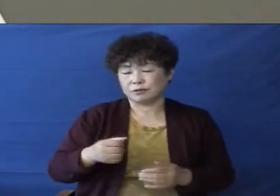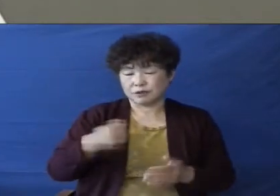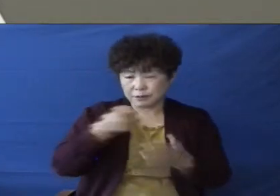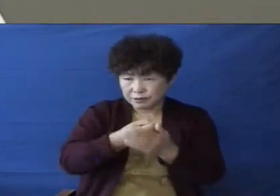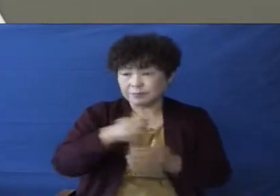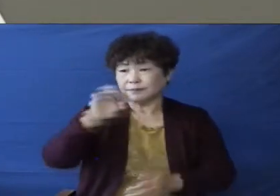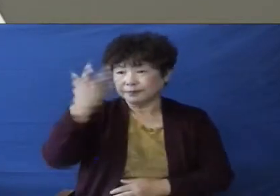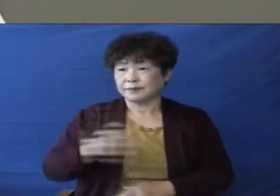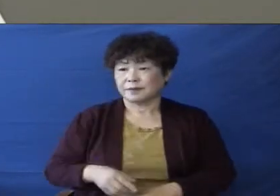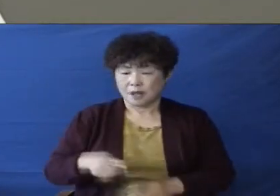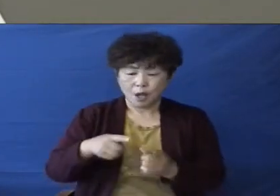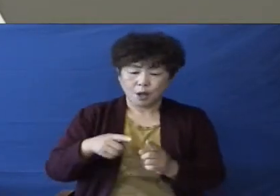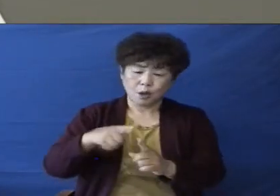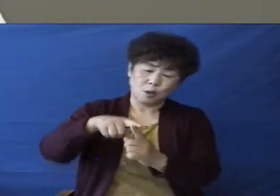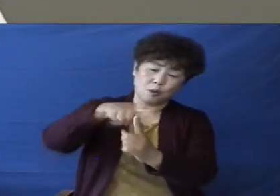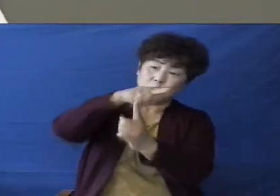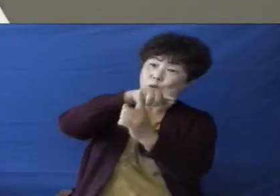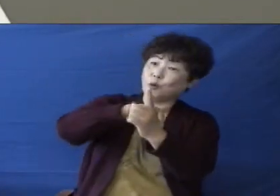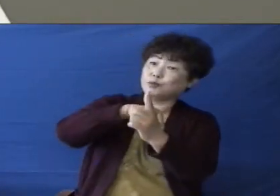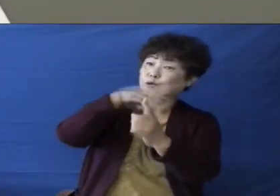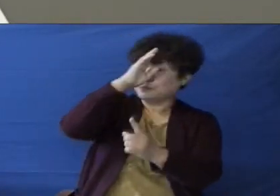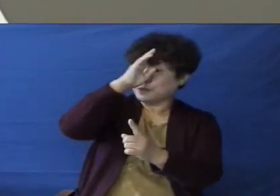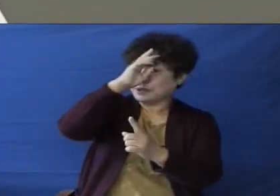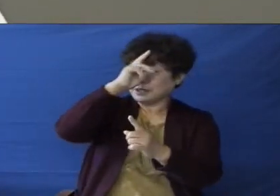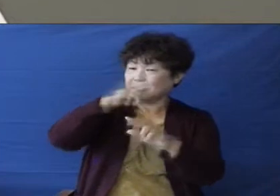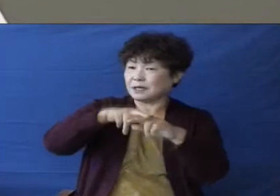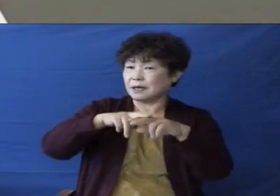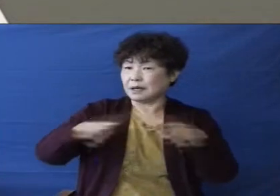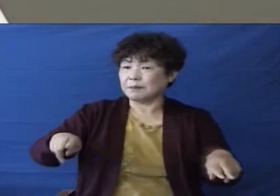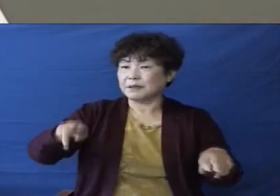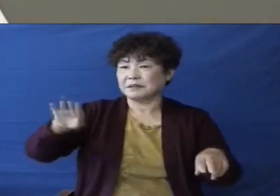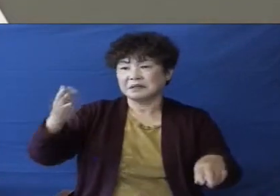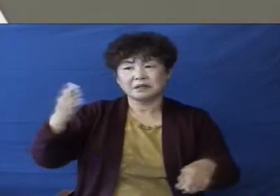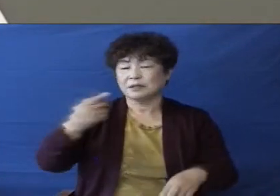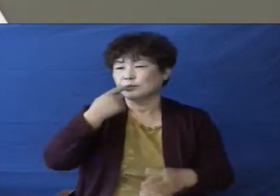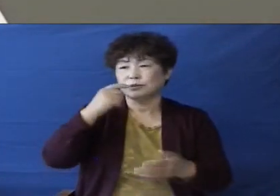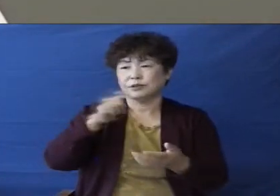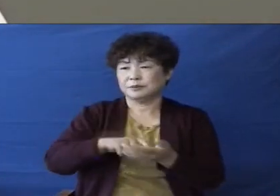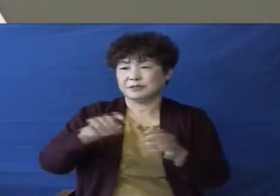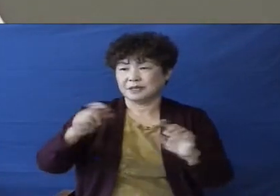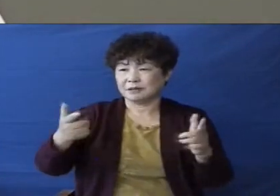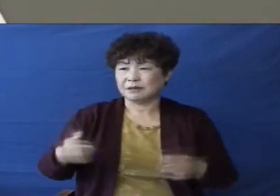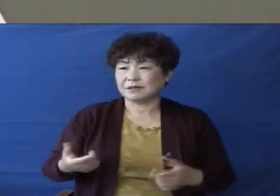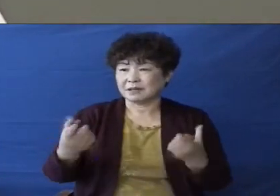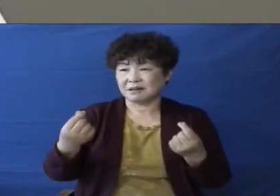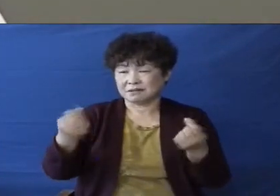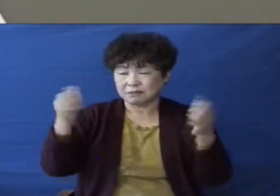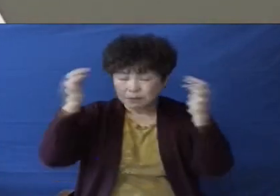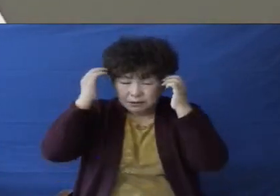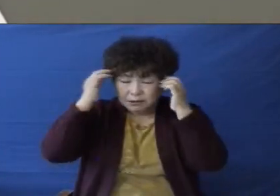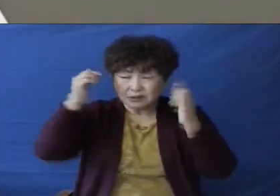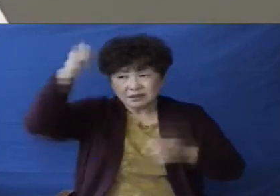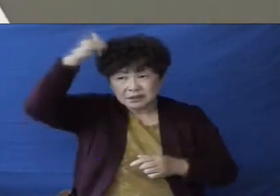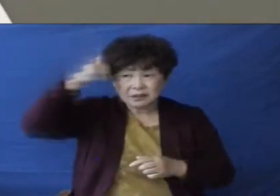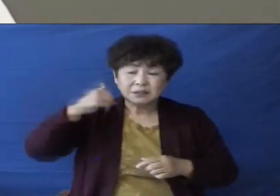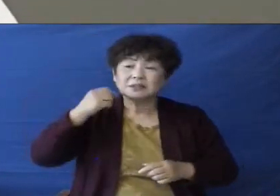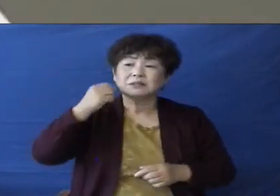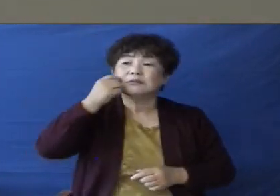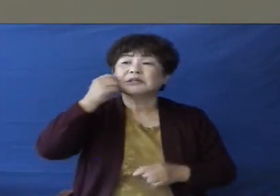0 에서 놓인 받는다는 게 참 같은 고통을 겪어보지 않았기 때문에 잘